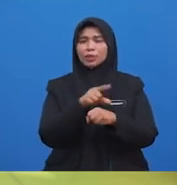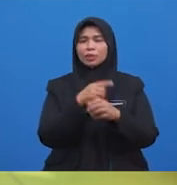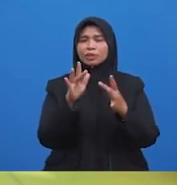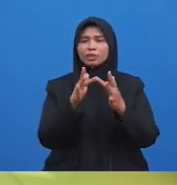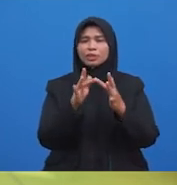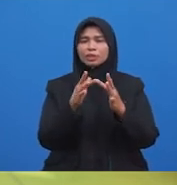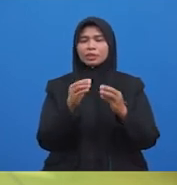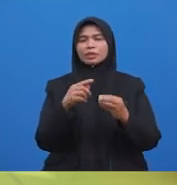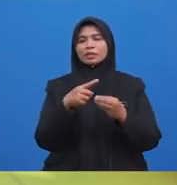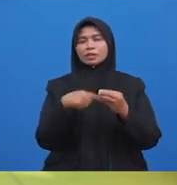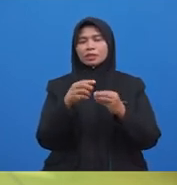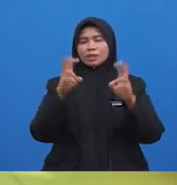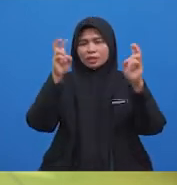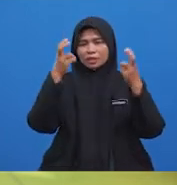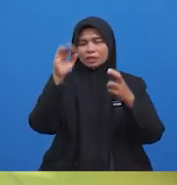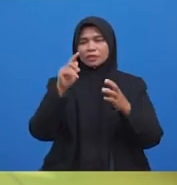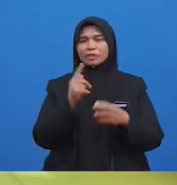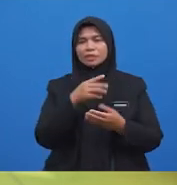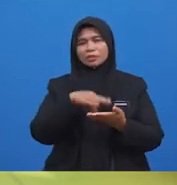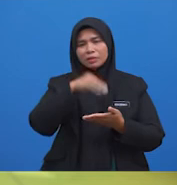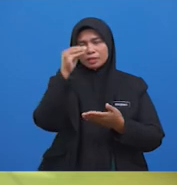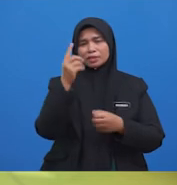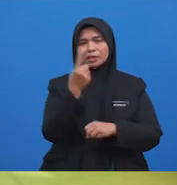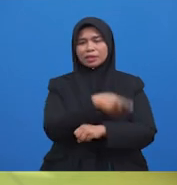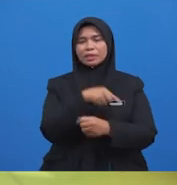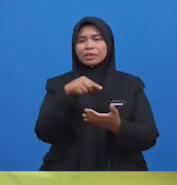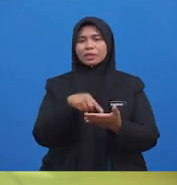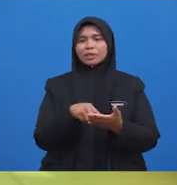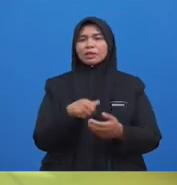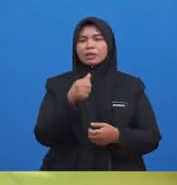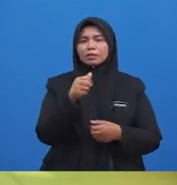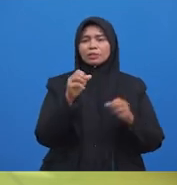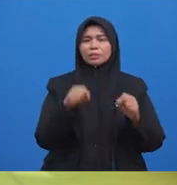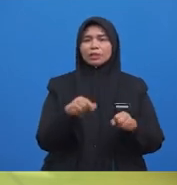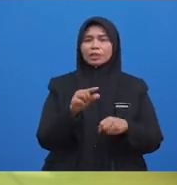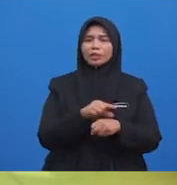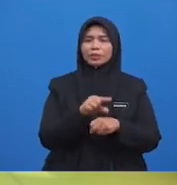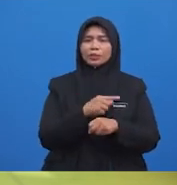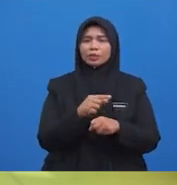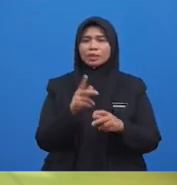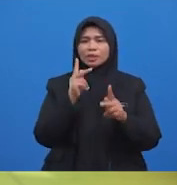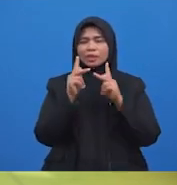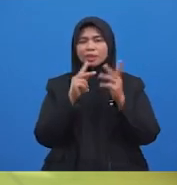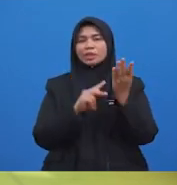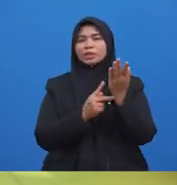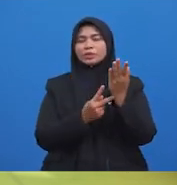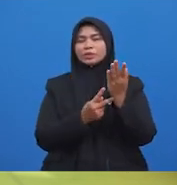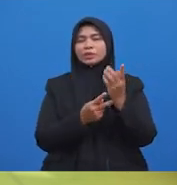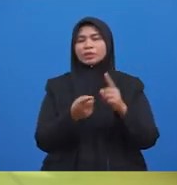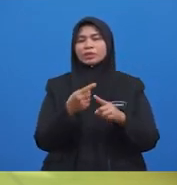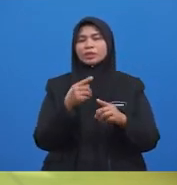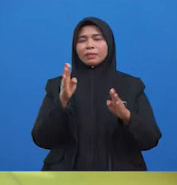berkaitan topik yang dipelajari hari ini kamu boleh menggunakan kata kunci dalam bahasa